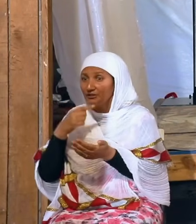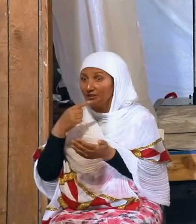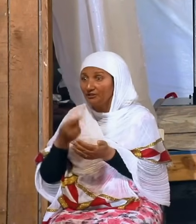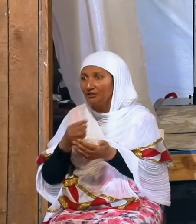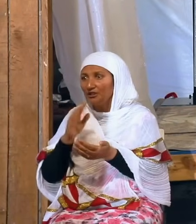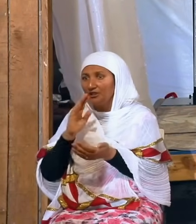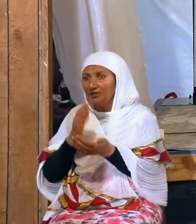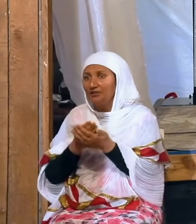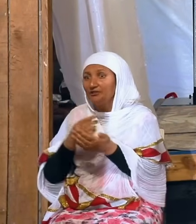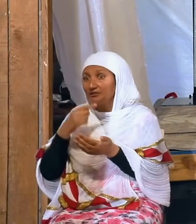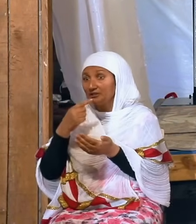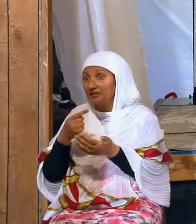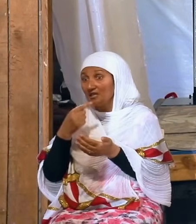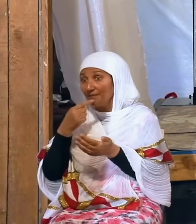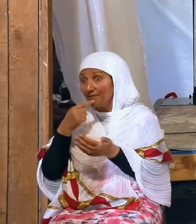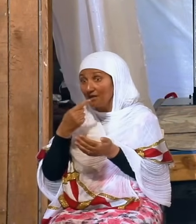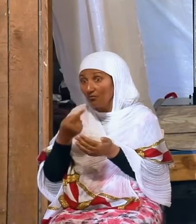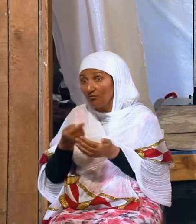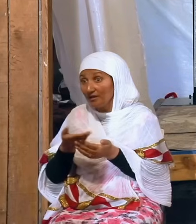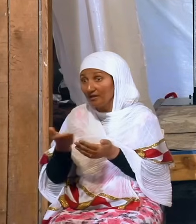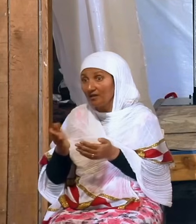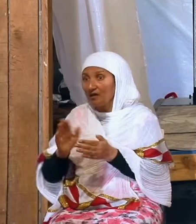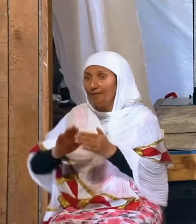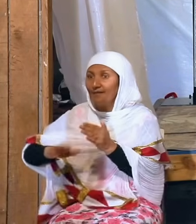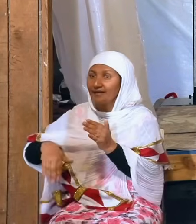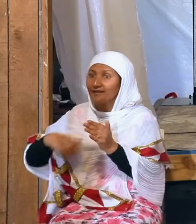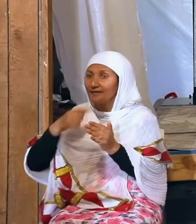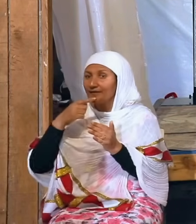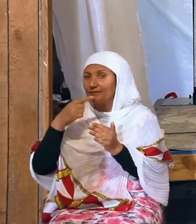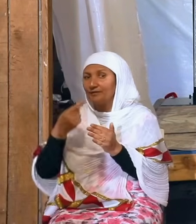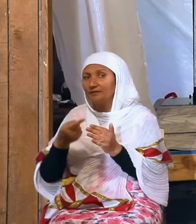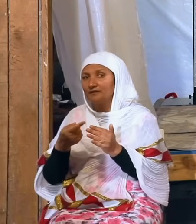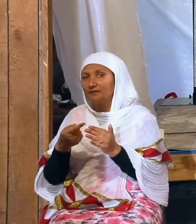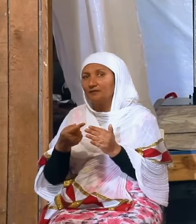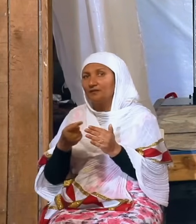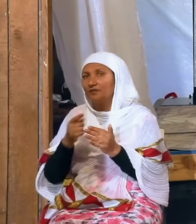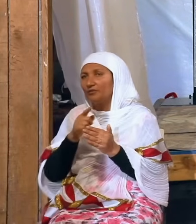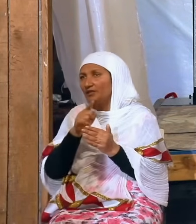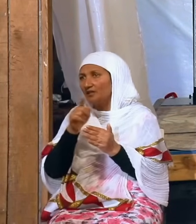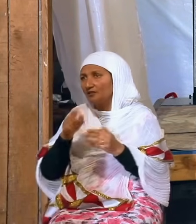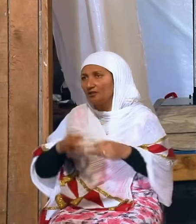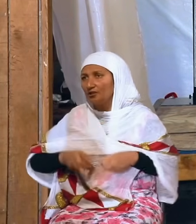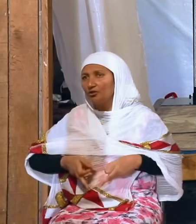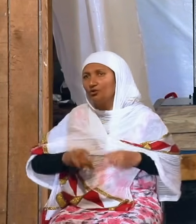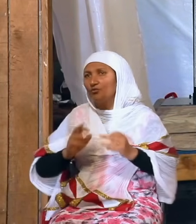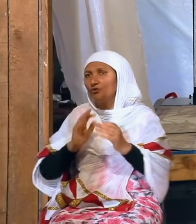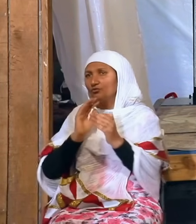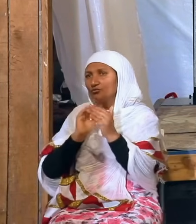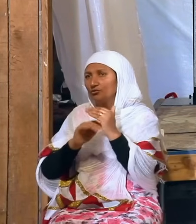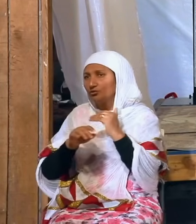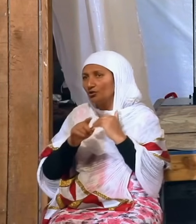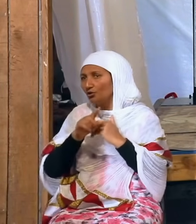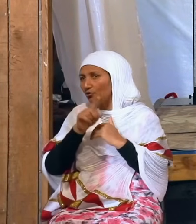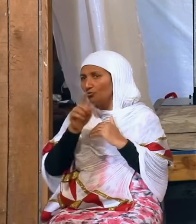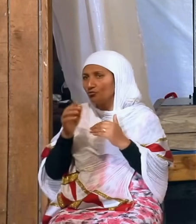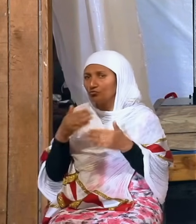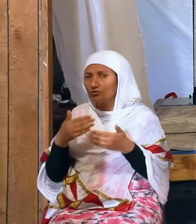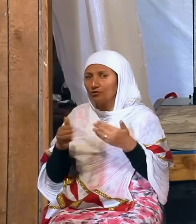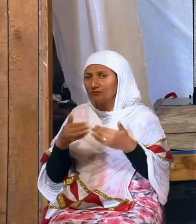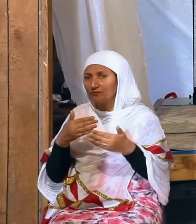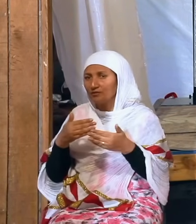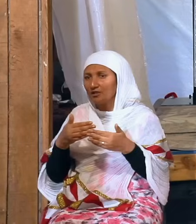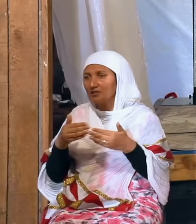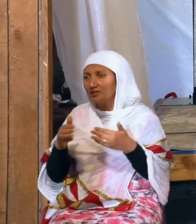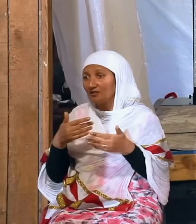አለበት። ምንድነው? እንደ ትልቅ ሰው ሪኮግናይዝ አድርጋችሁ በእናንተ ህይወት ውስጥ የእነሱን ተሳትፎ